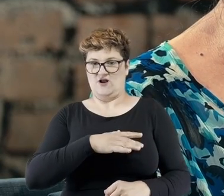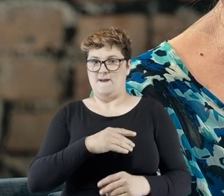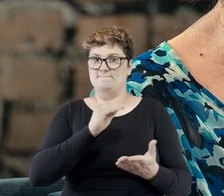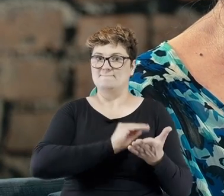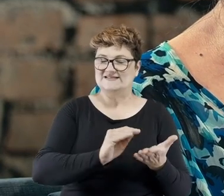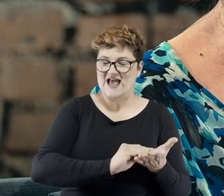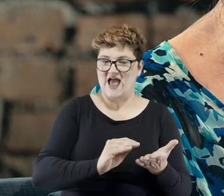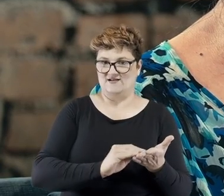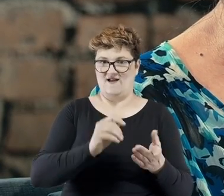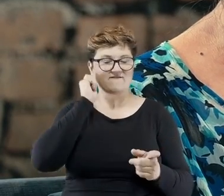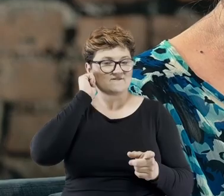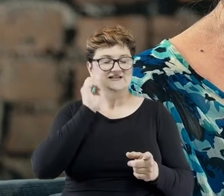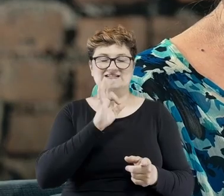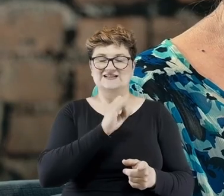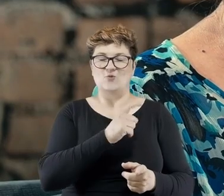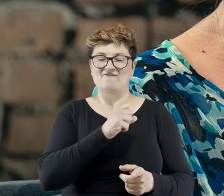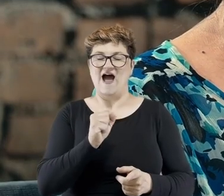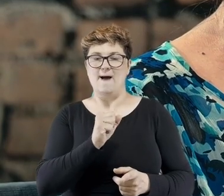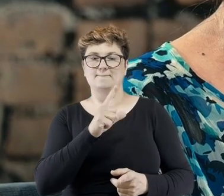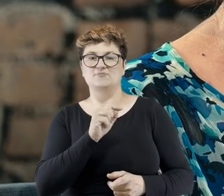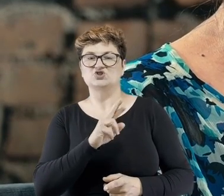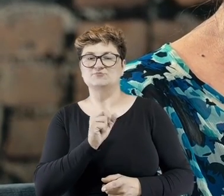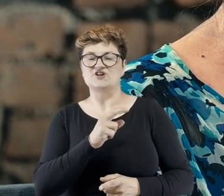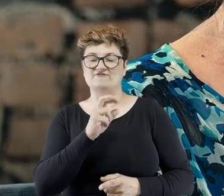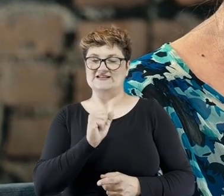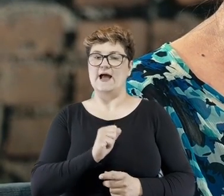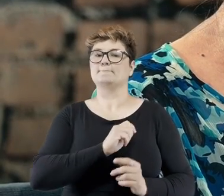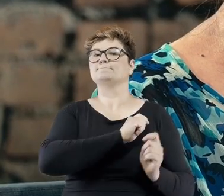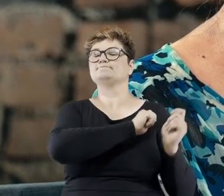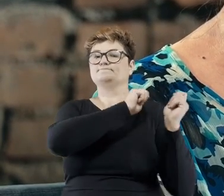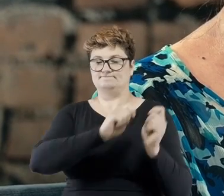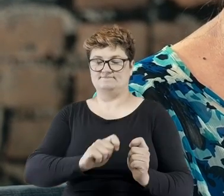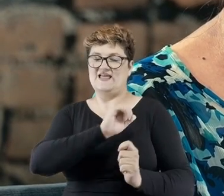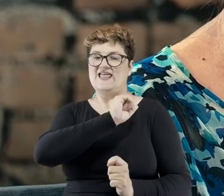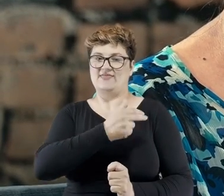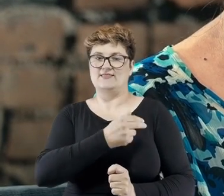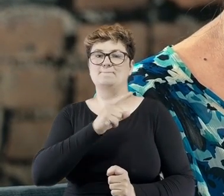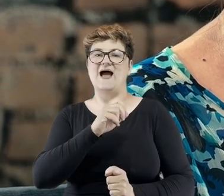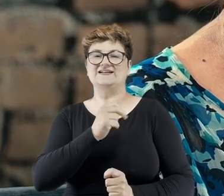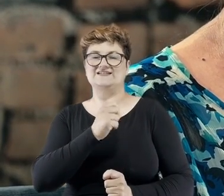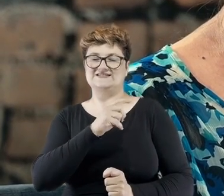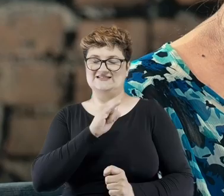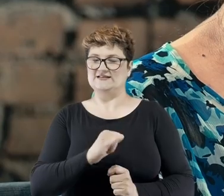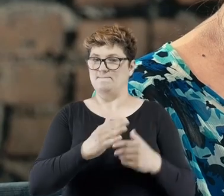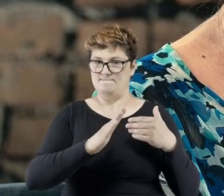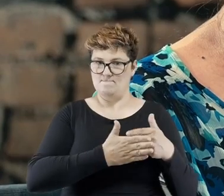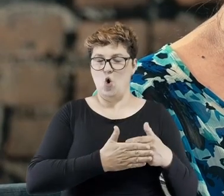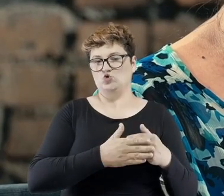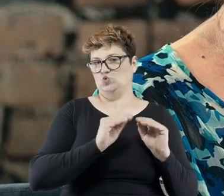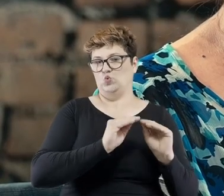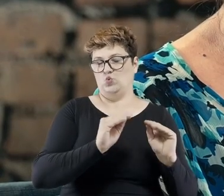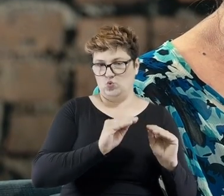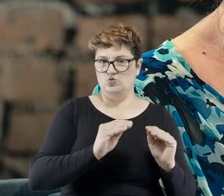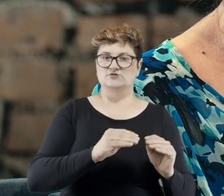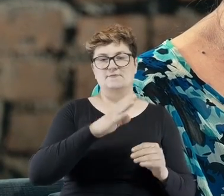pisarkę Stanisławę Przybyszewską. Stanisława Przybyszewska przybywa tutaj z mężem, z Janem Panieńskim, który uczył fizyki i